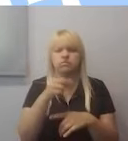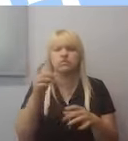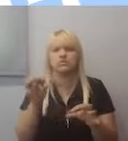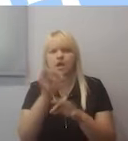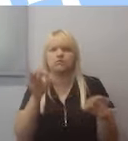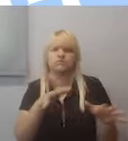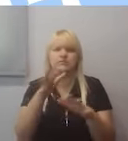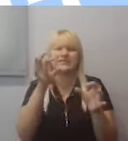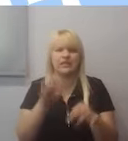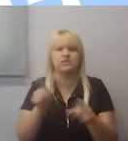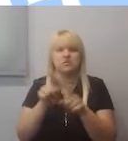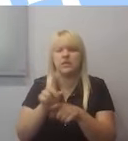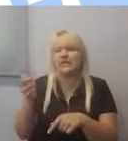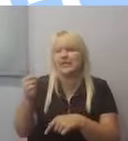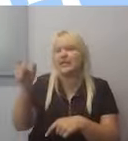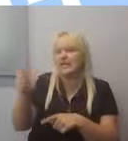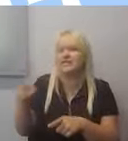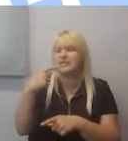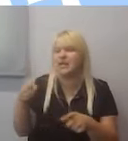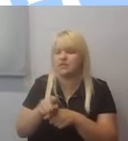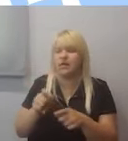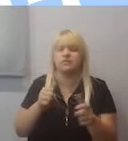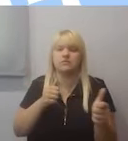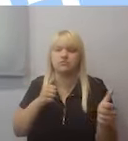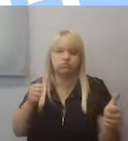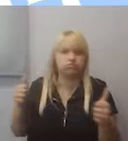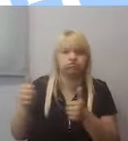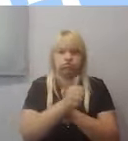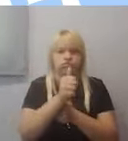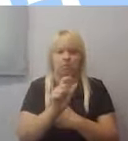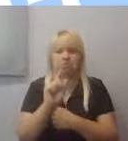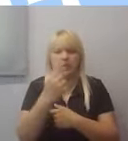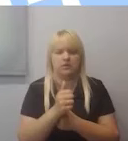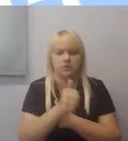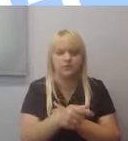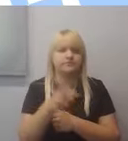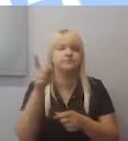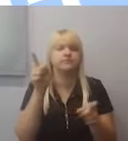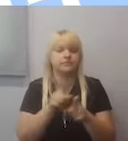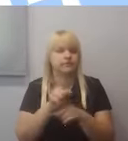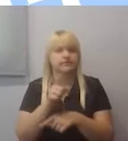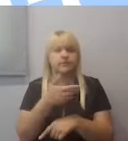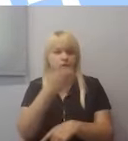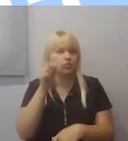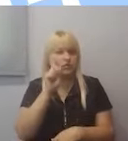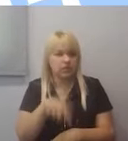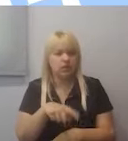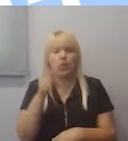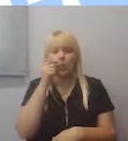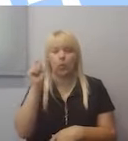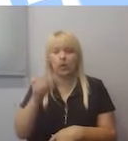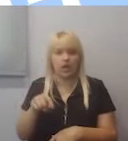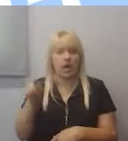gints arī teica apsteidzis sastrēgumu būšu pirmais starp citu zināšanai ukrainā sākoties karam